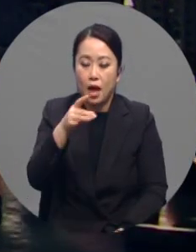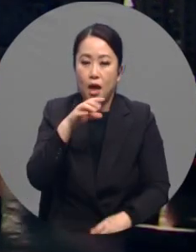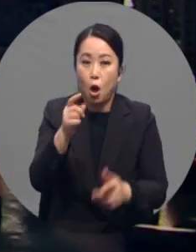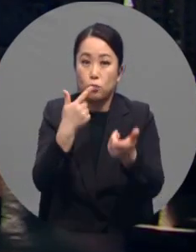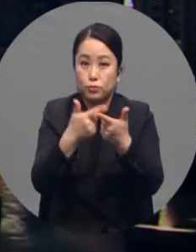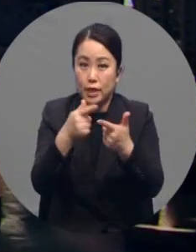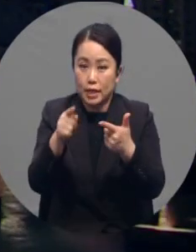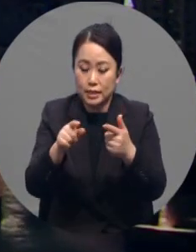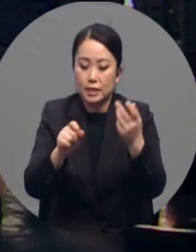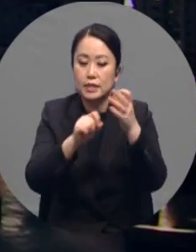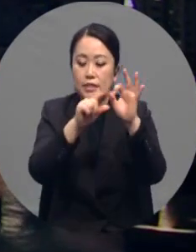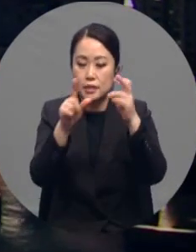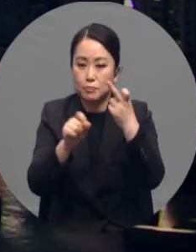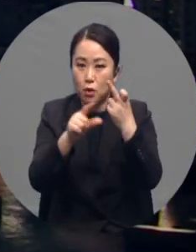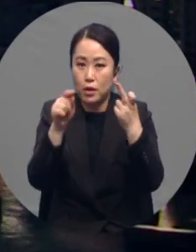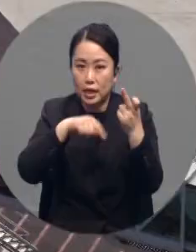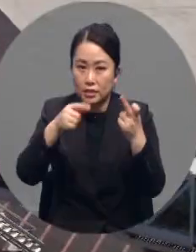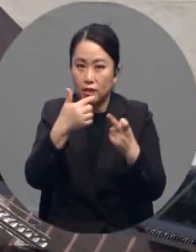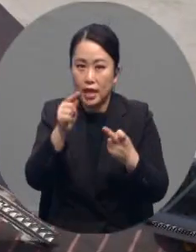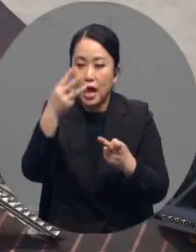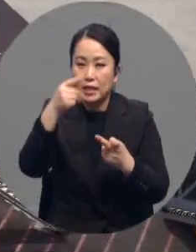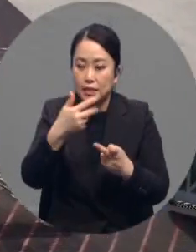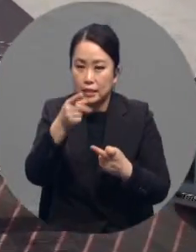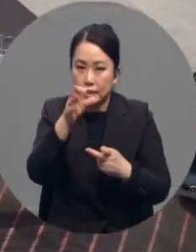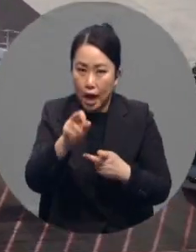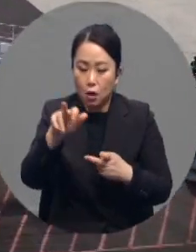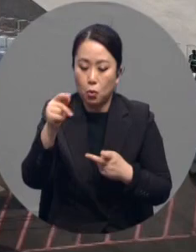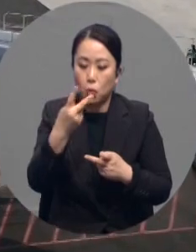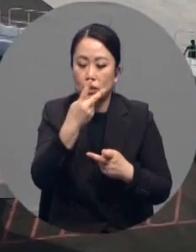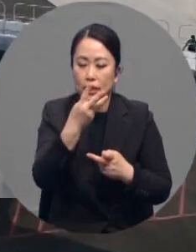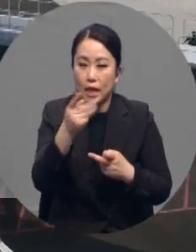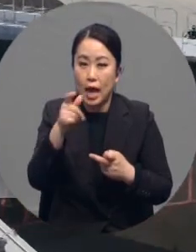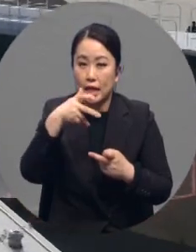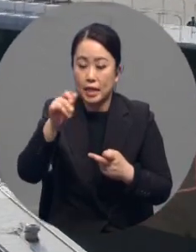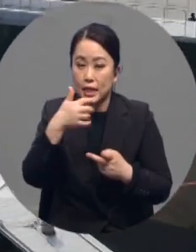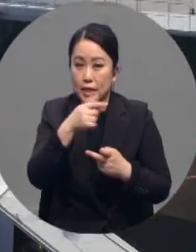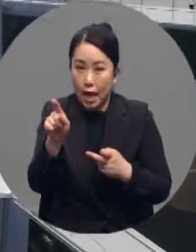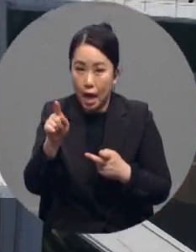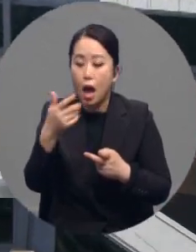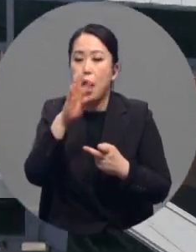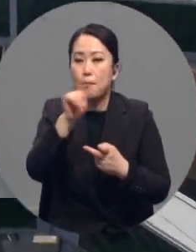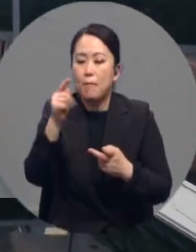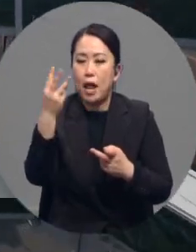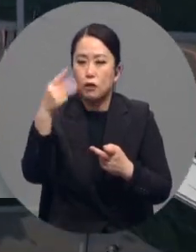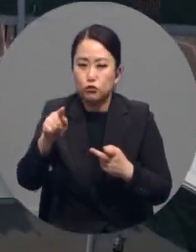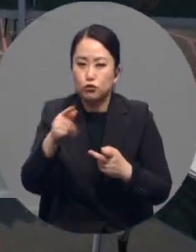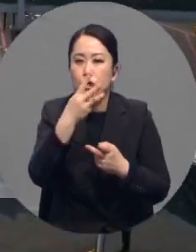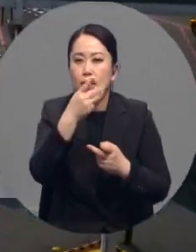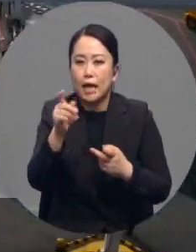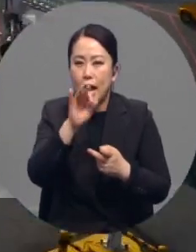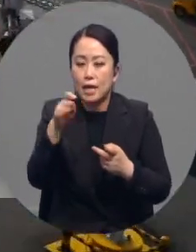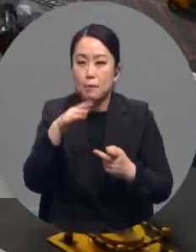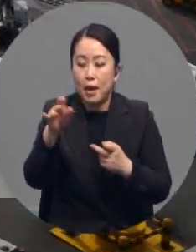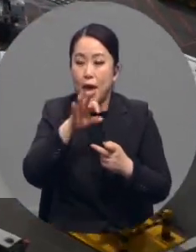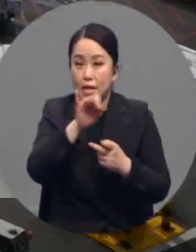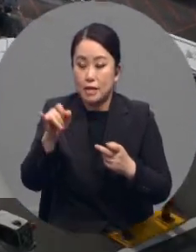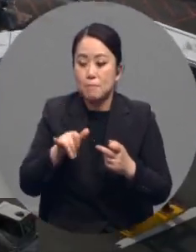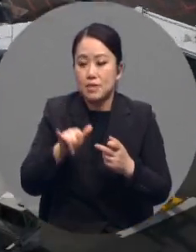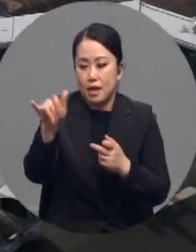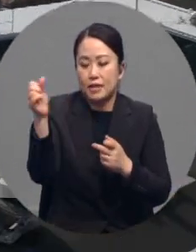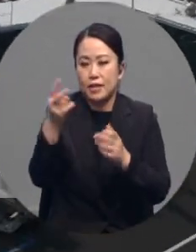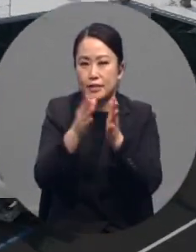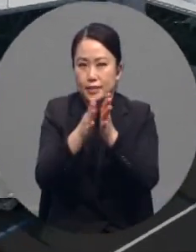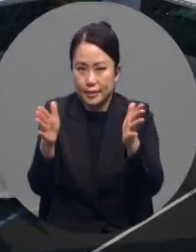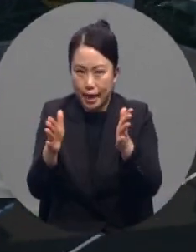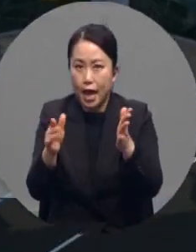에어부산이 다음 달 부산에서 나트랑, 코타키나발루, 타이베이 노선의 운항을 재개합니다. 부산 나트랑 노선은 다음